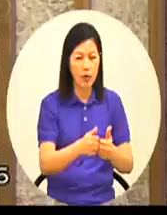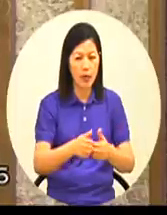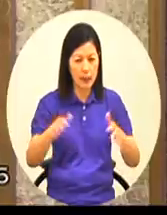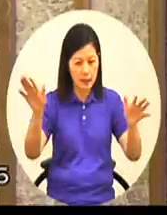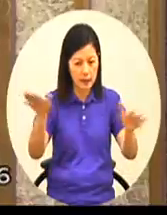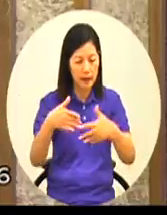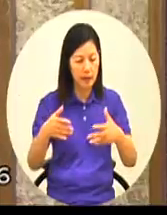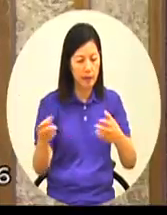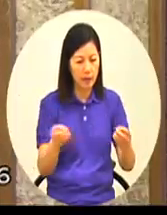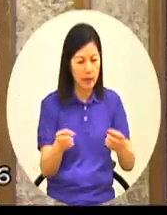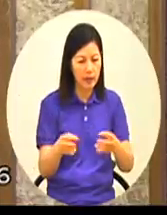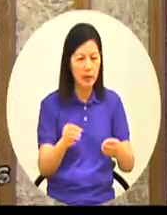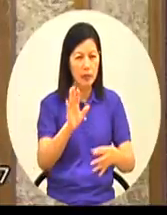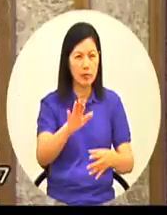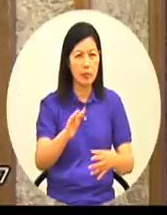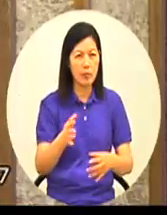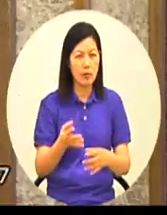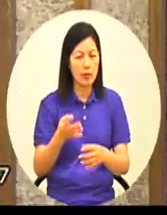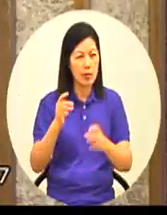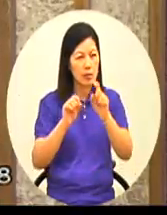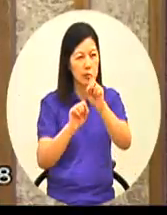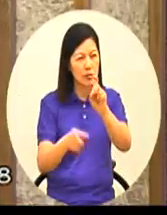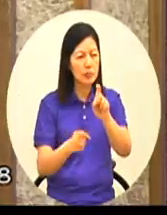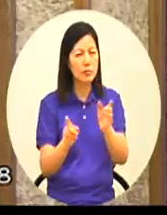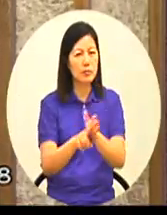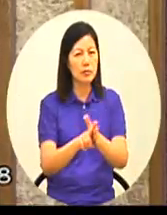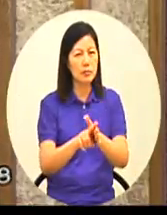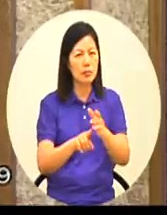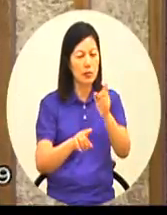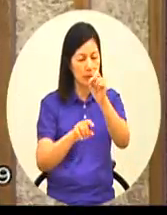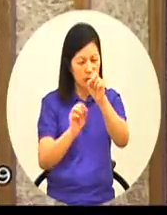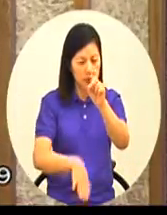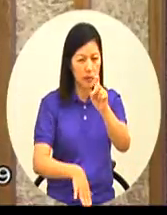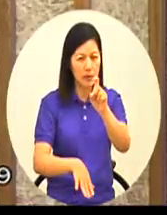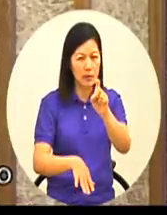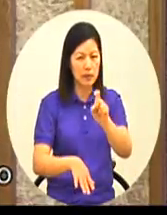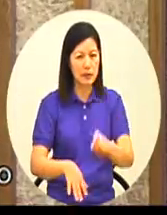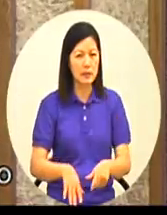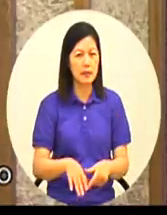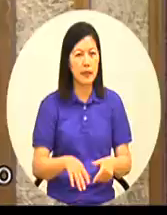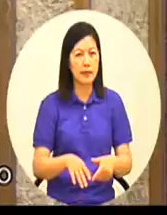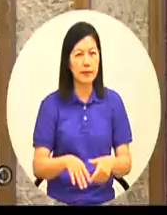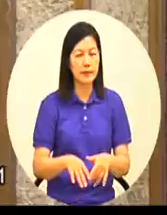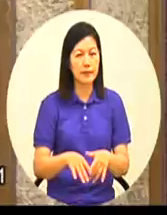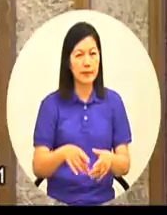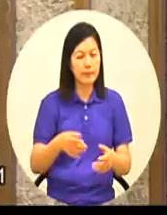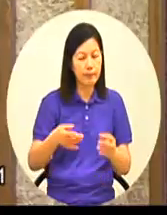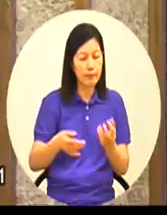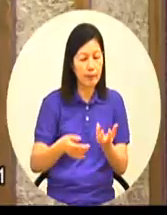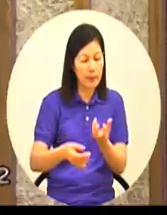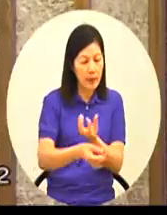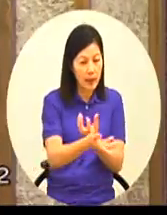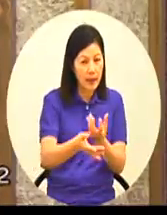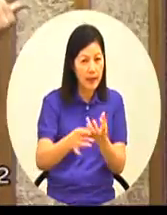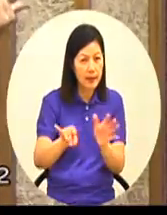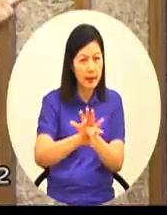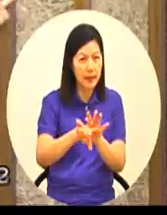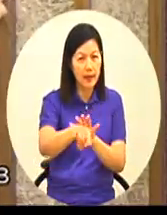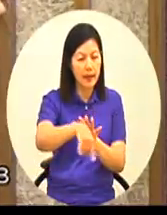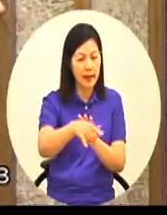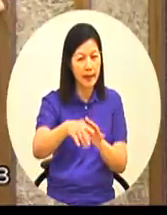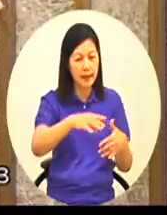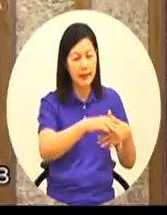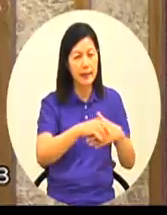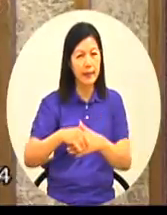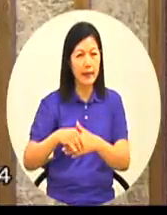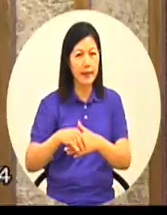谈这样子。那在不久前10月份的时候，十月底的时候，我们也跟荷兰的那个代表处也带了一群我们荷兰